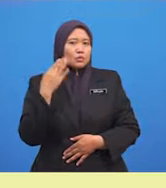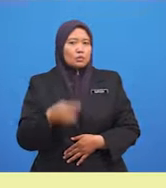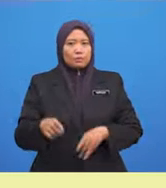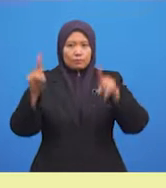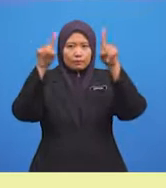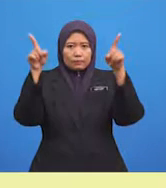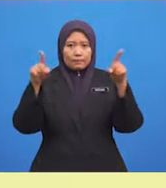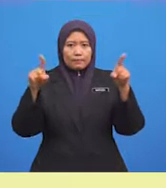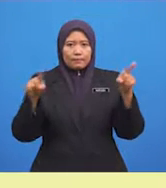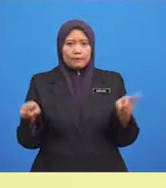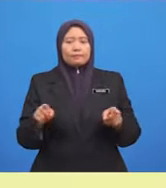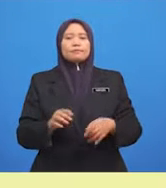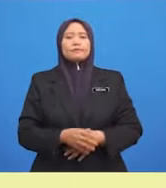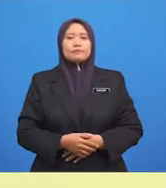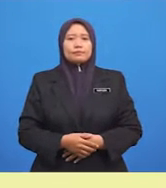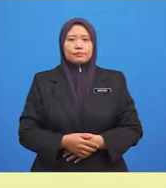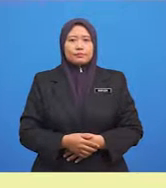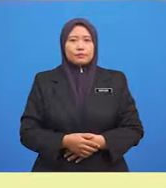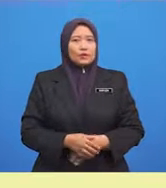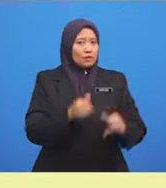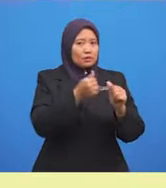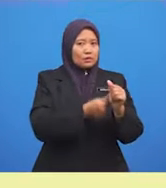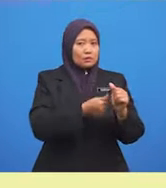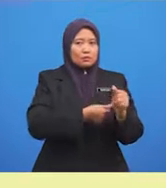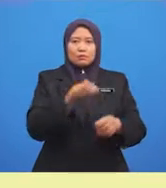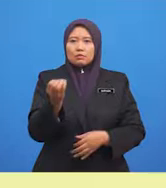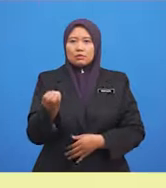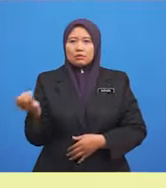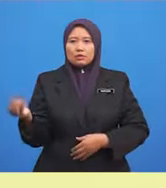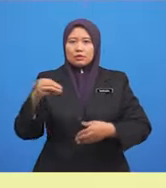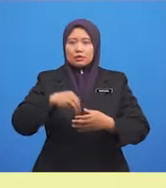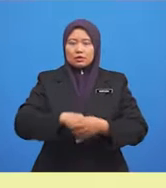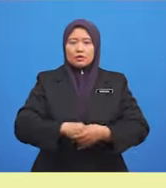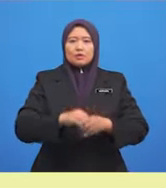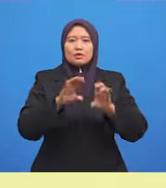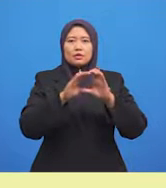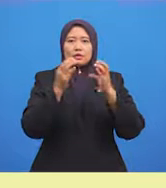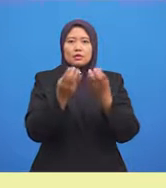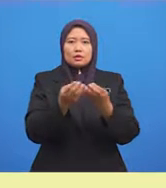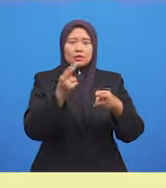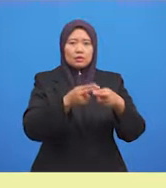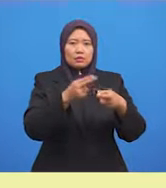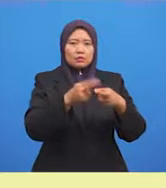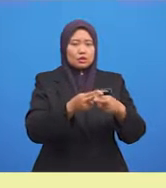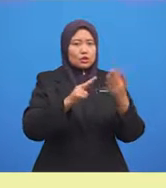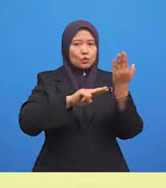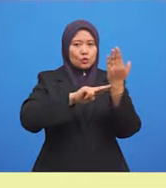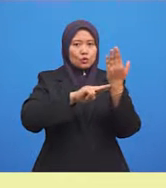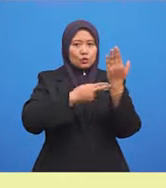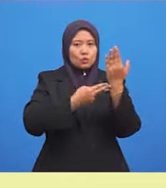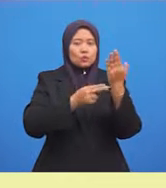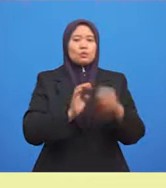Untuk pengetahuan murid-murid, setiap objek di dalam set tersebut dinamakan sebagai